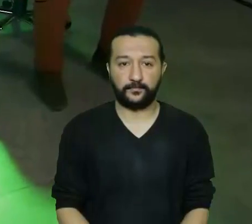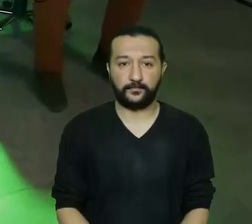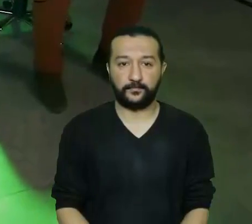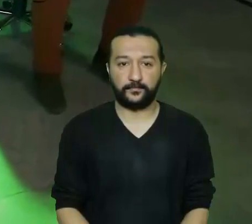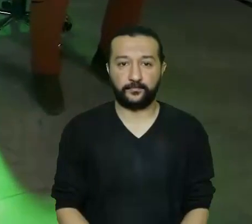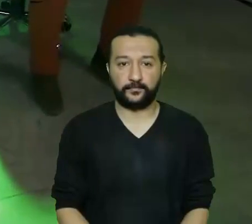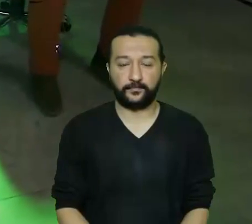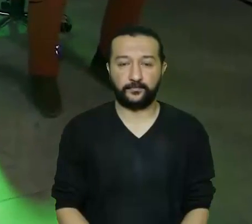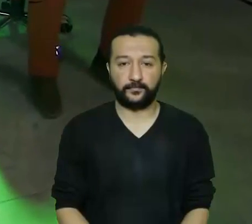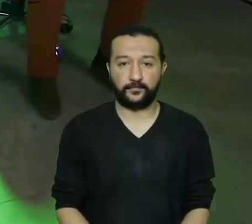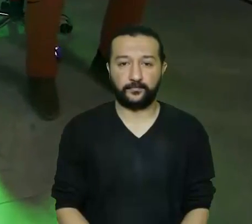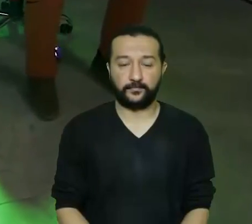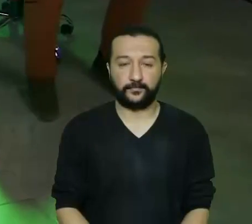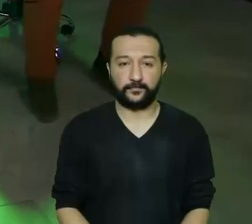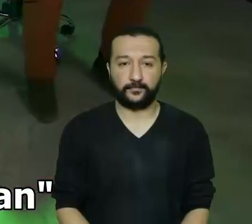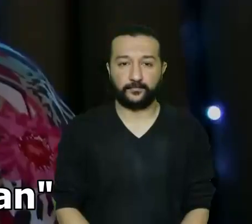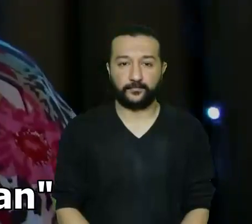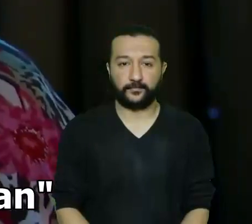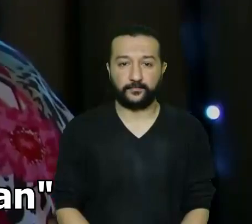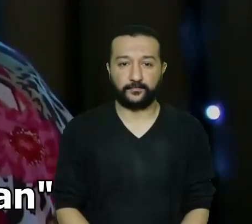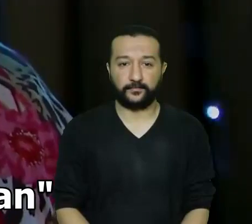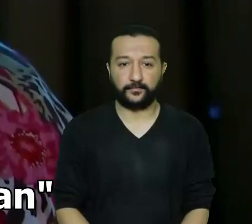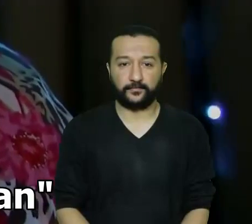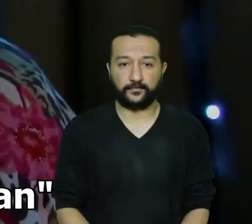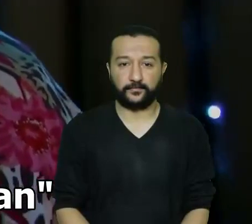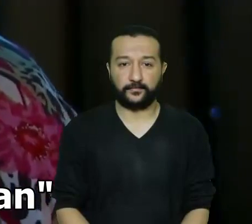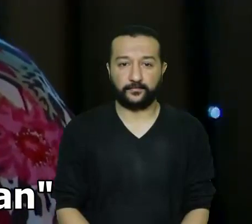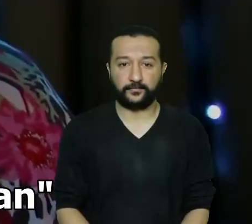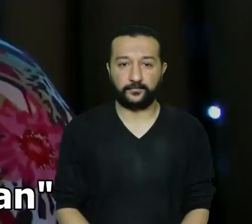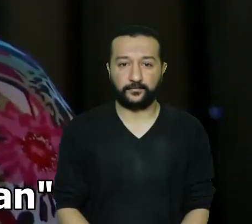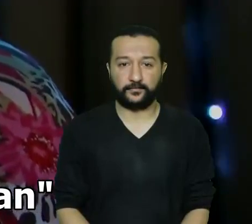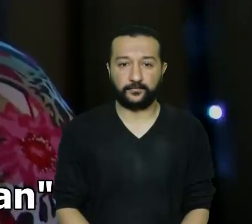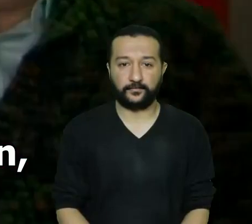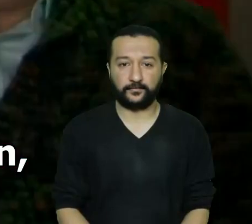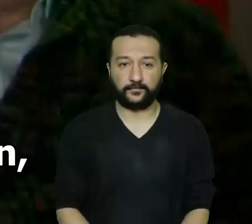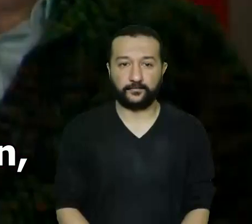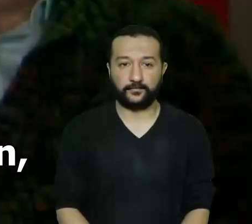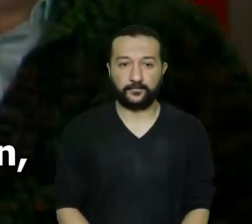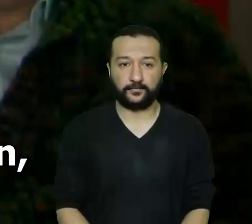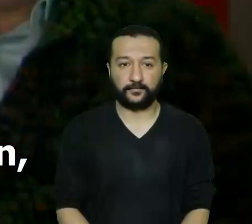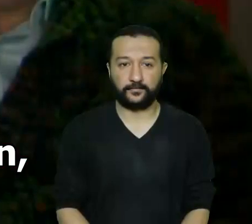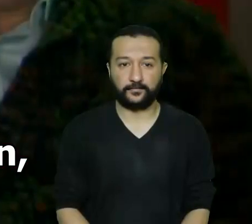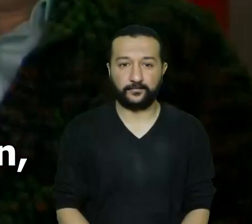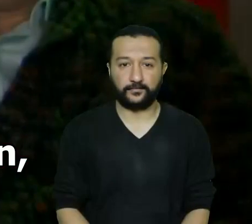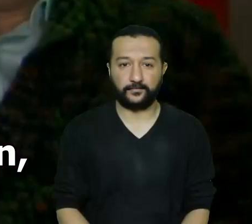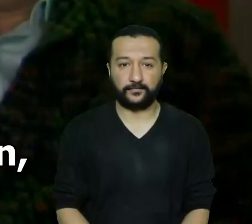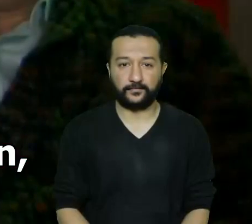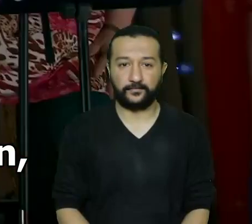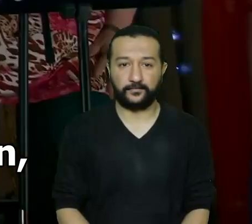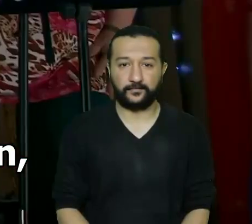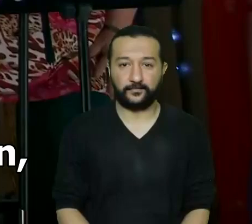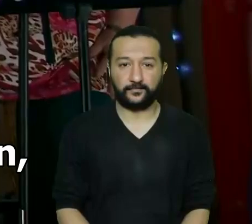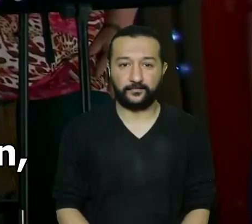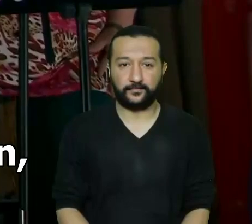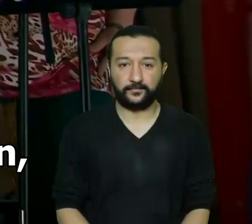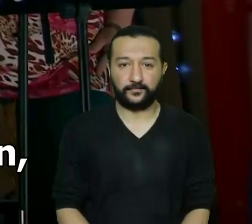aman. Senin bek gibi cahile ben efendim giyemem aman. Aman, aman, aman, koltukların aman, hepsinin